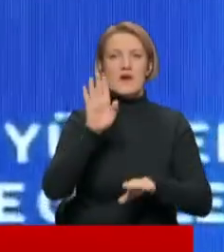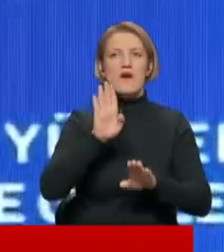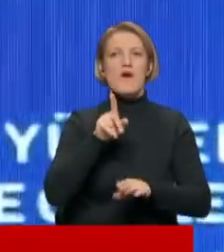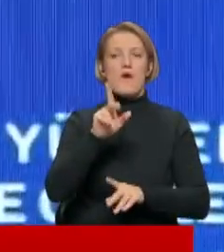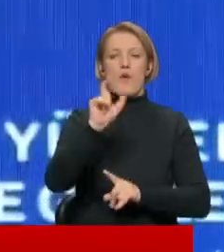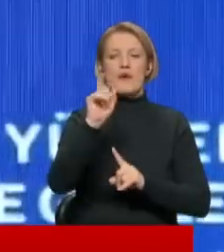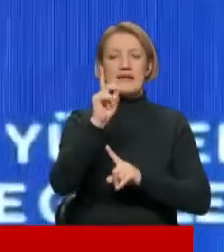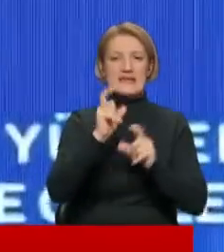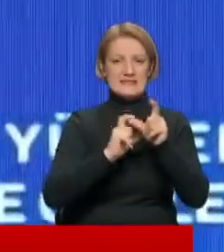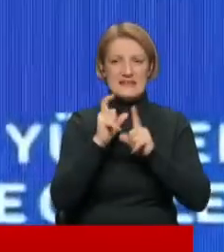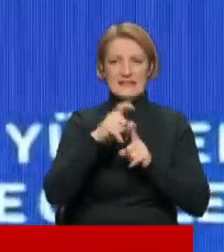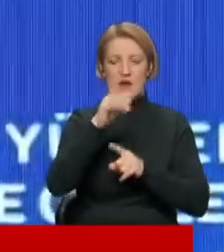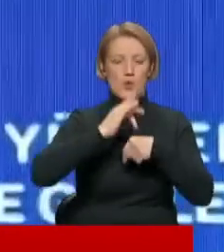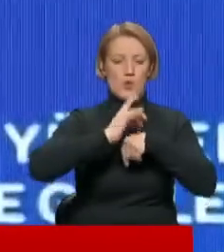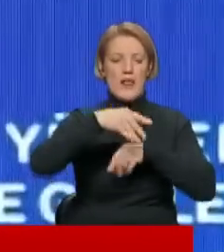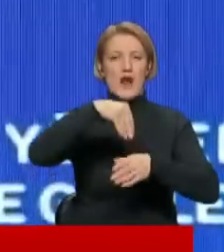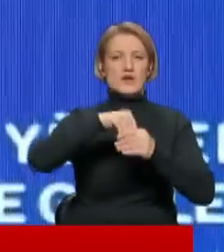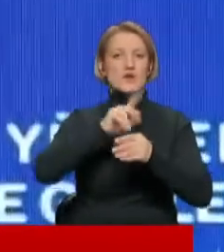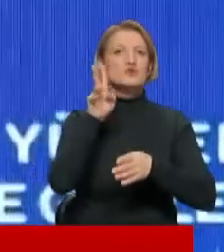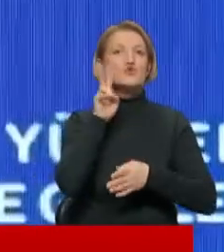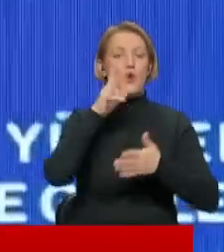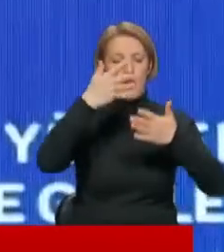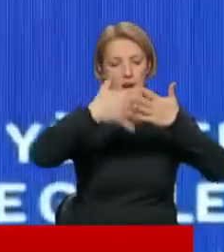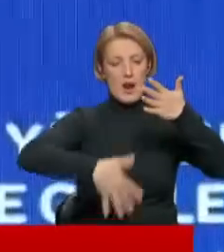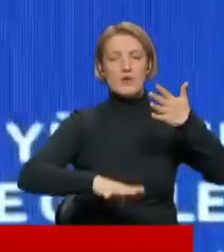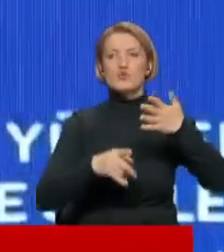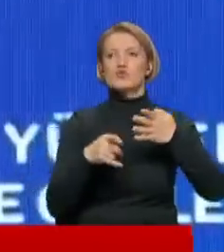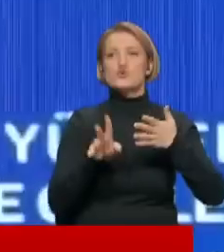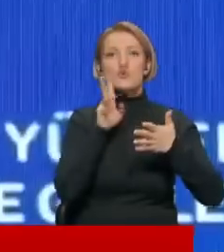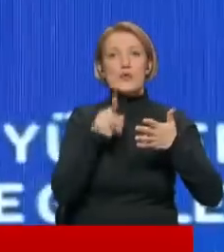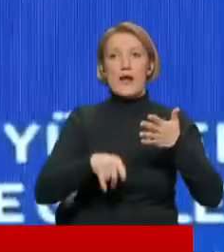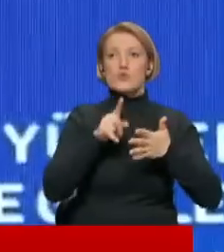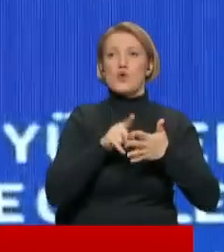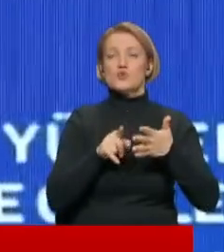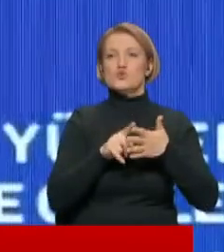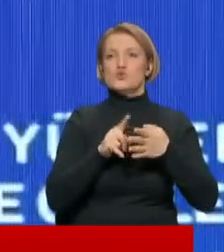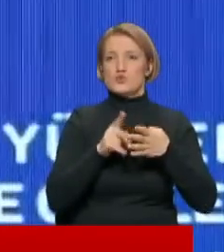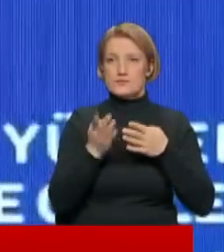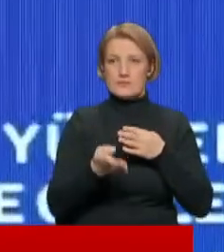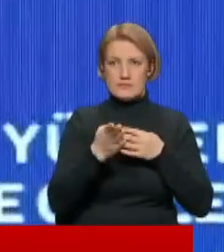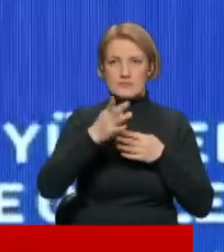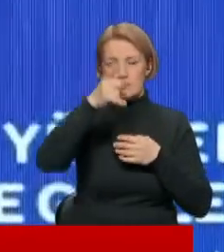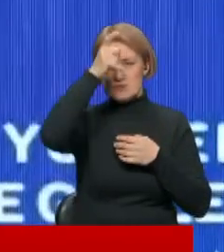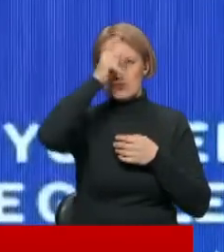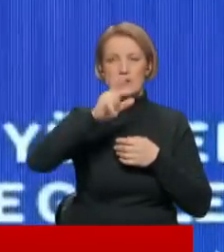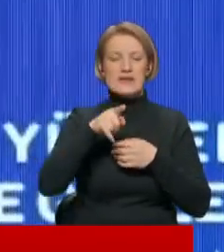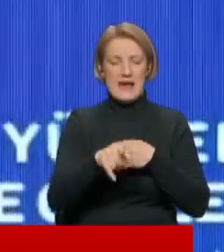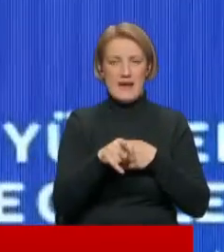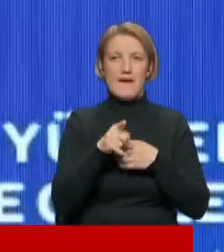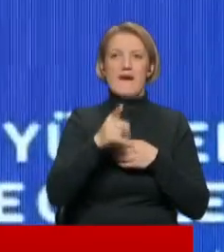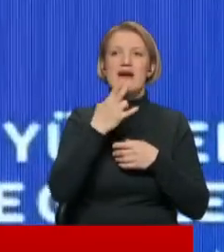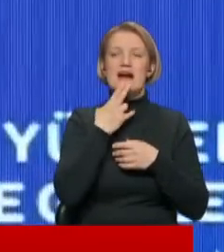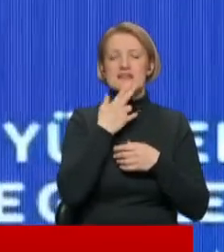isimdi ülkeleri arasında sondan dördüncü sırada yer alıyor Çünkü ülkemizde bir kadın ve bir erkek